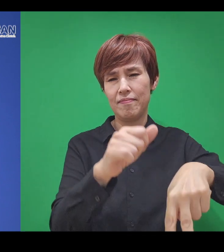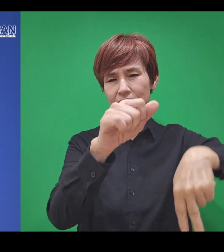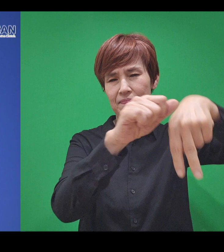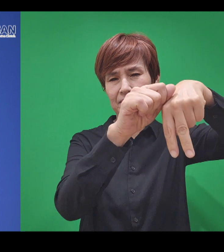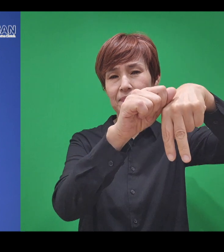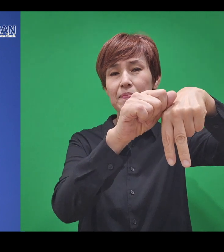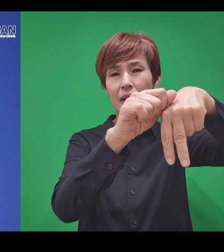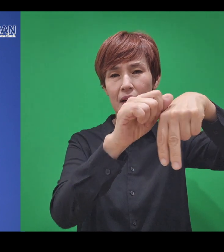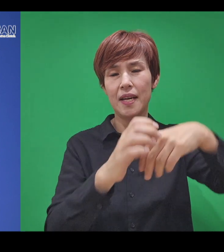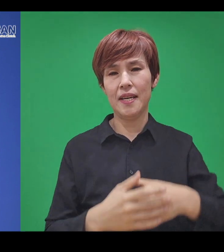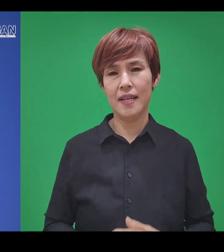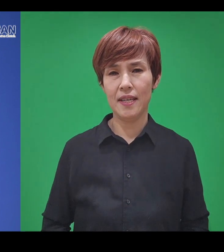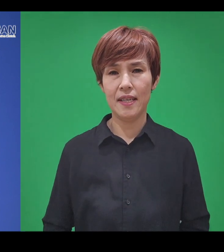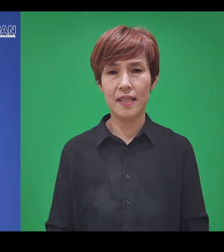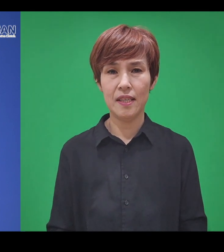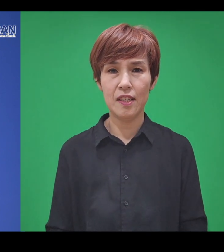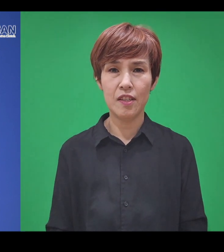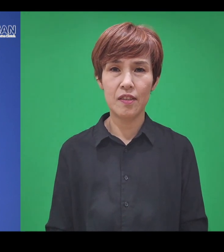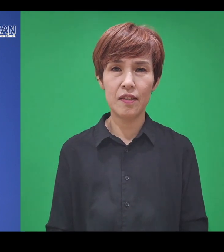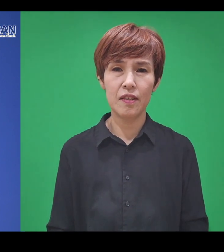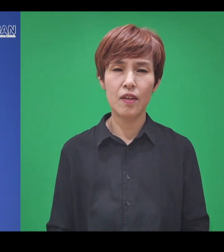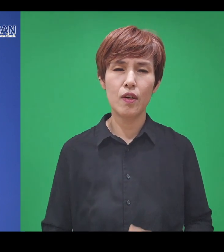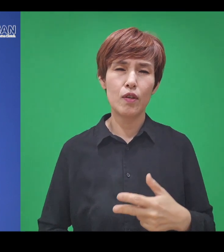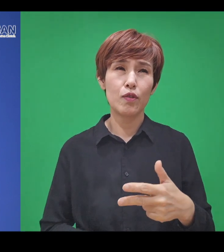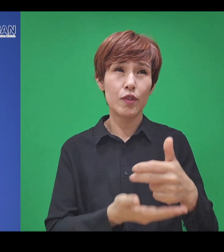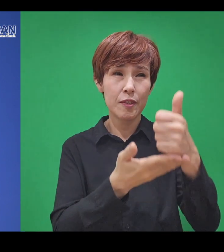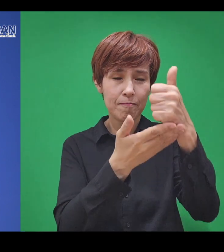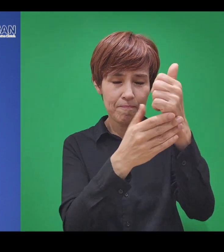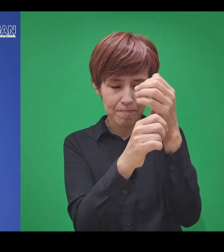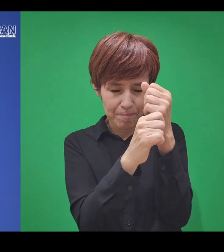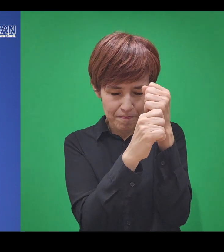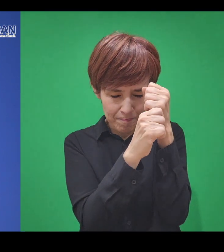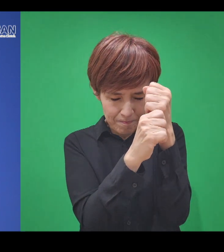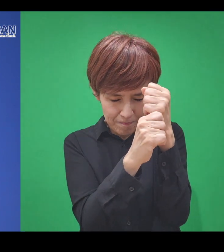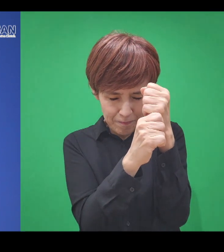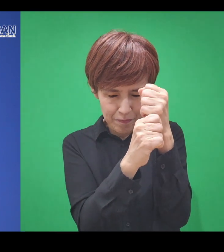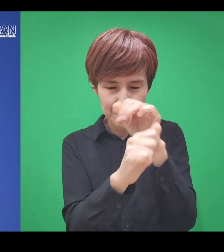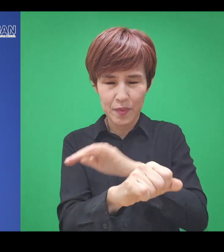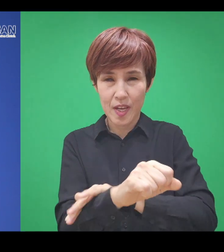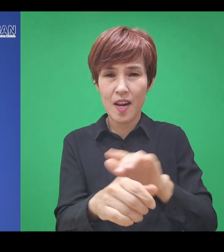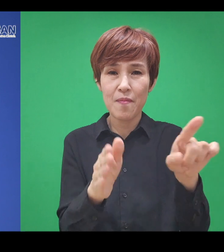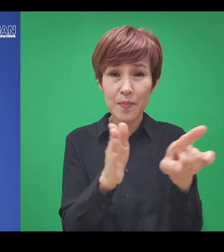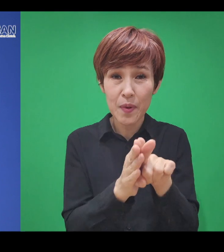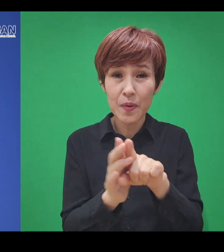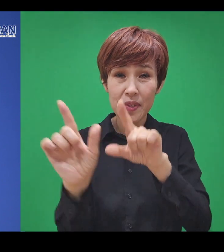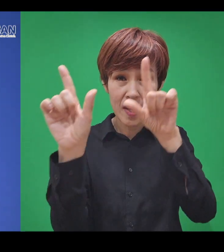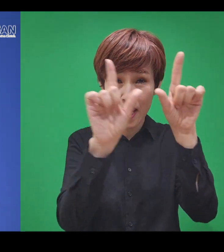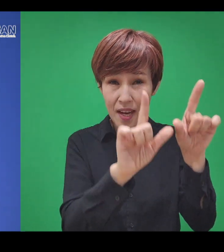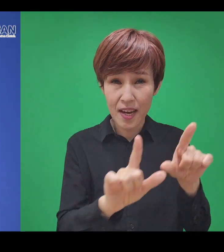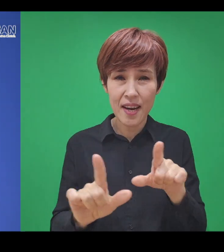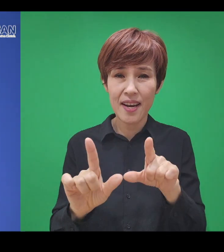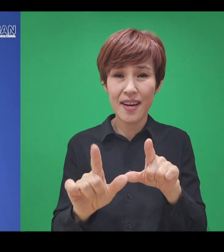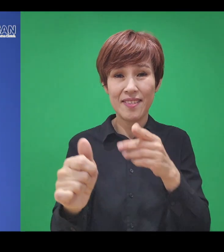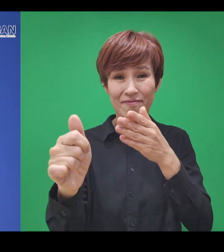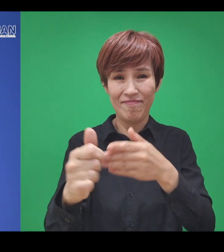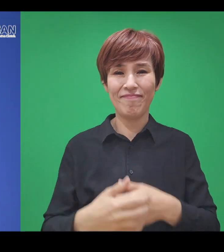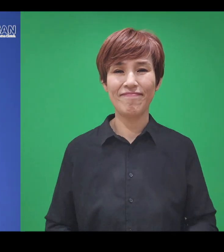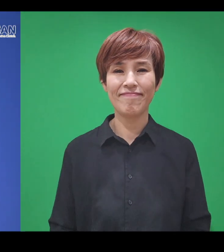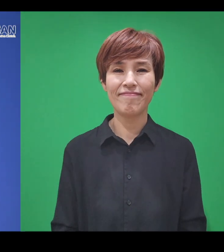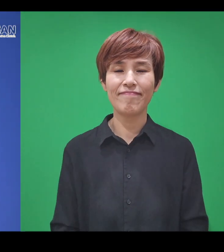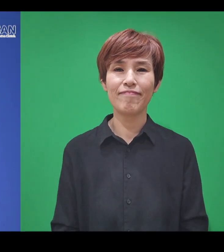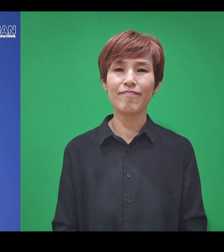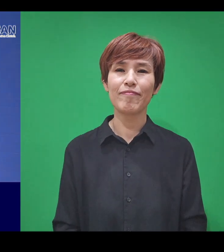죽임당하신 것을 믿습니다. 이 주님 꼭 붙들고 잘 믿고 살아가는 우리가 되면